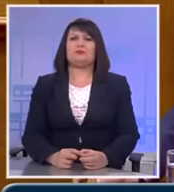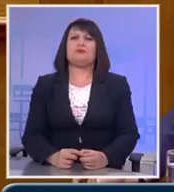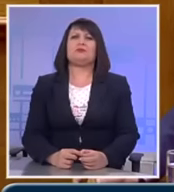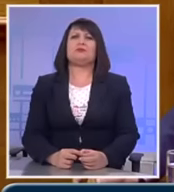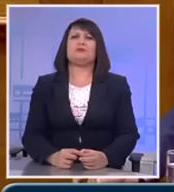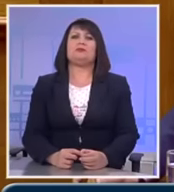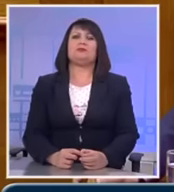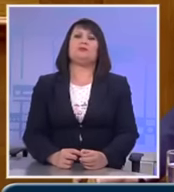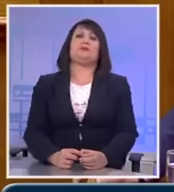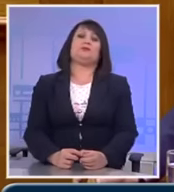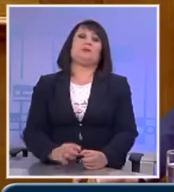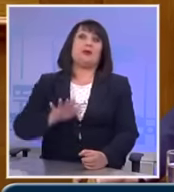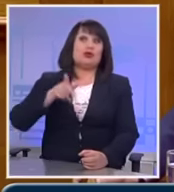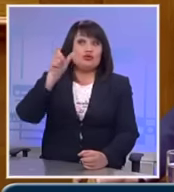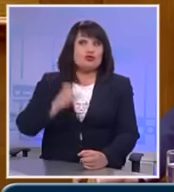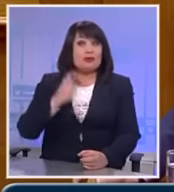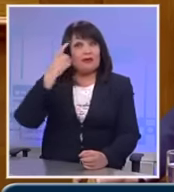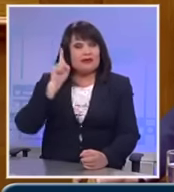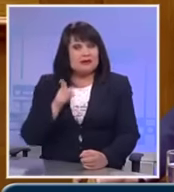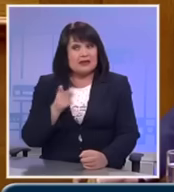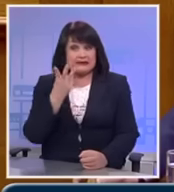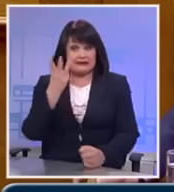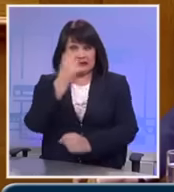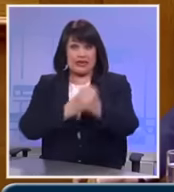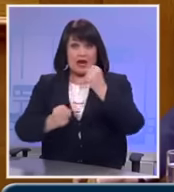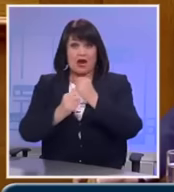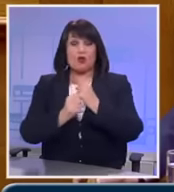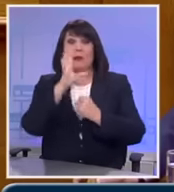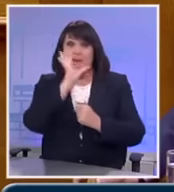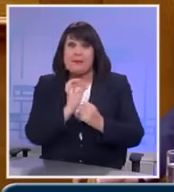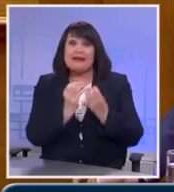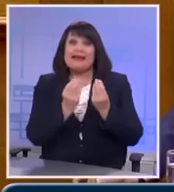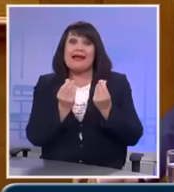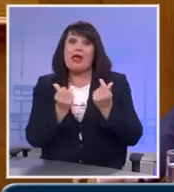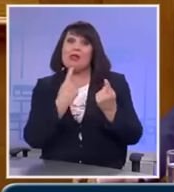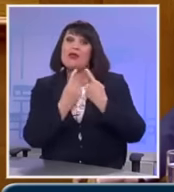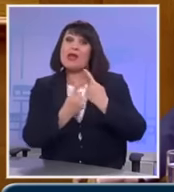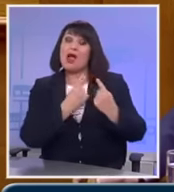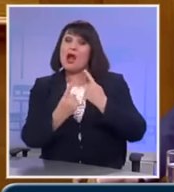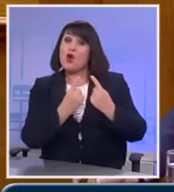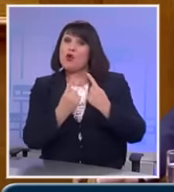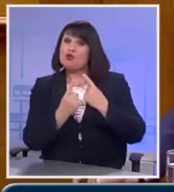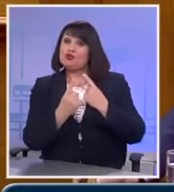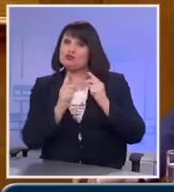και 3 χρόνια γίνεται μια διαδικασία ουσιαστικού διαλόγου